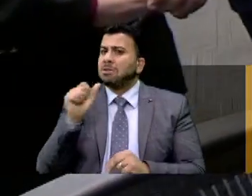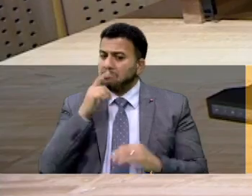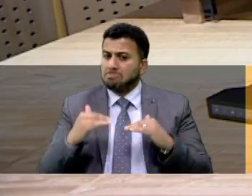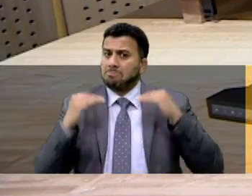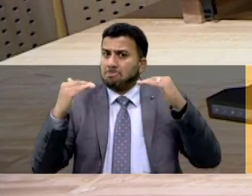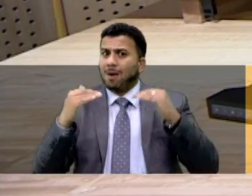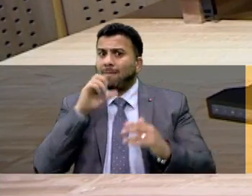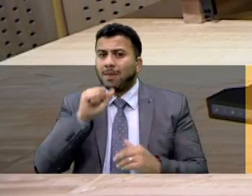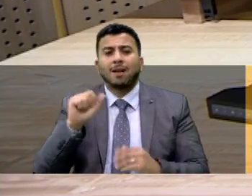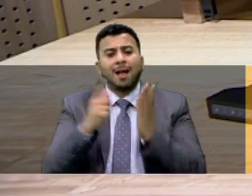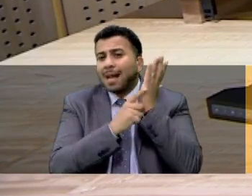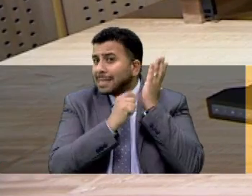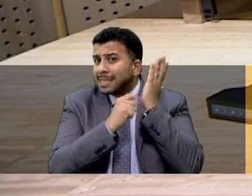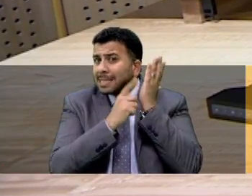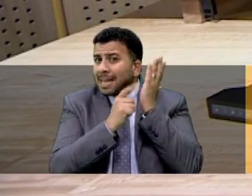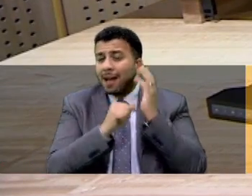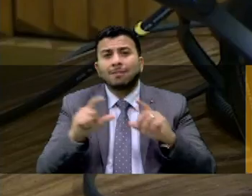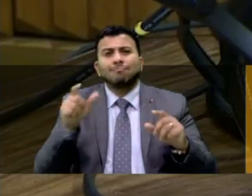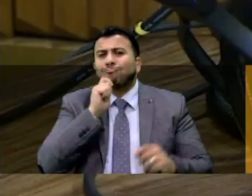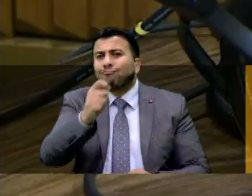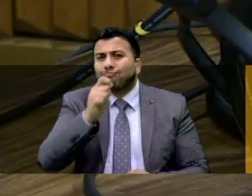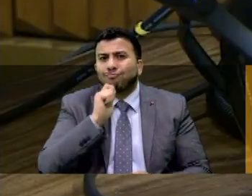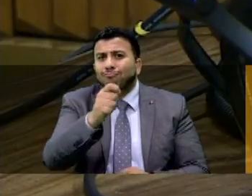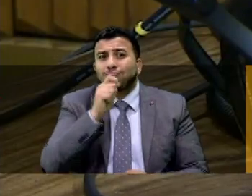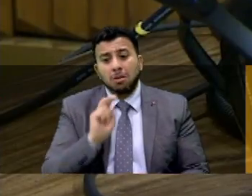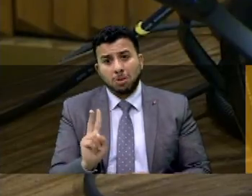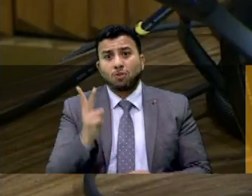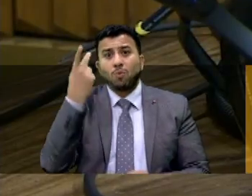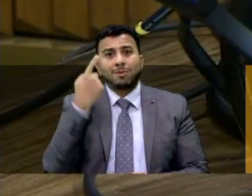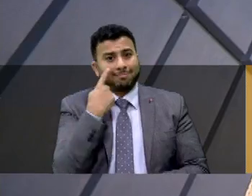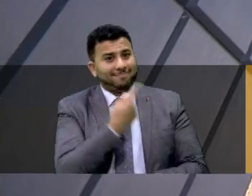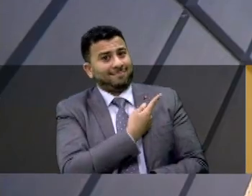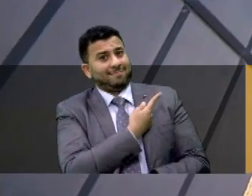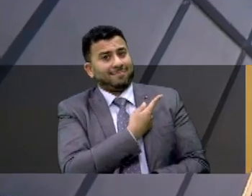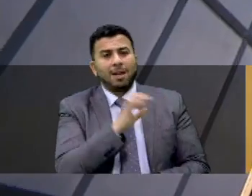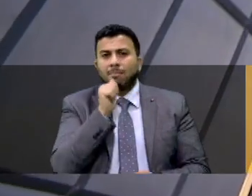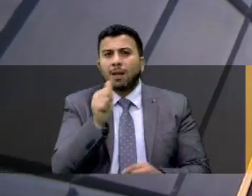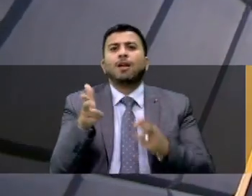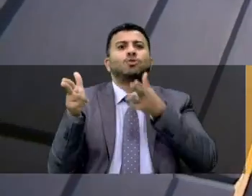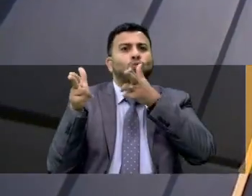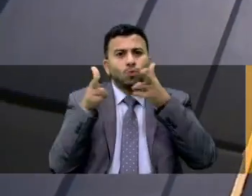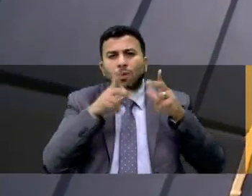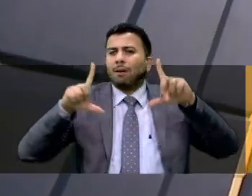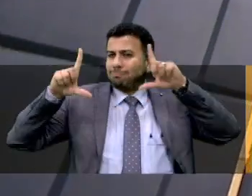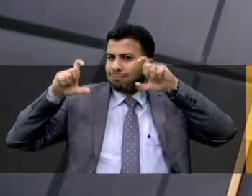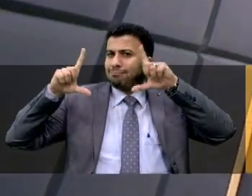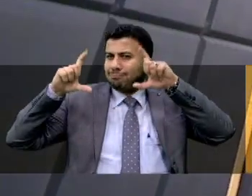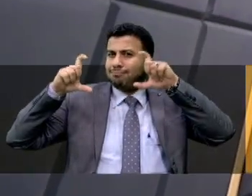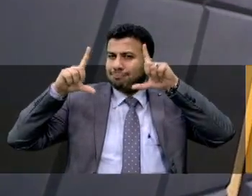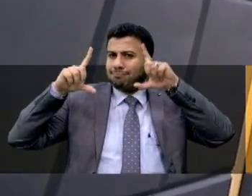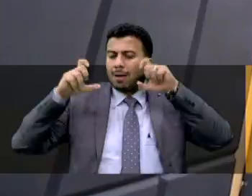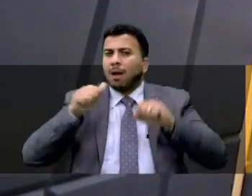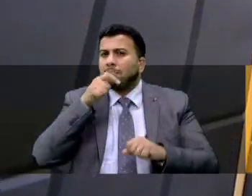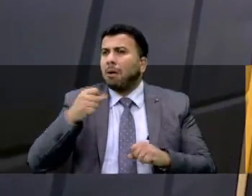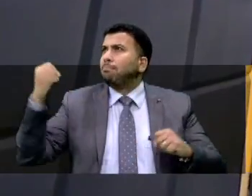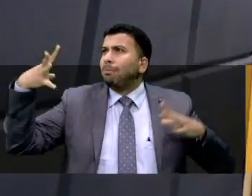بالإضافة لاستوديو إذاعي مجهز بأحدث الأجهزة المتطورة، فضلا عن استوديو للتصوير الفوتوغرافي رعي فيه